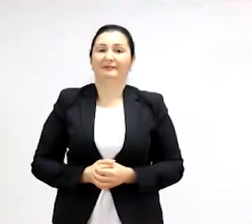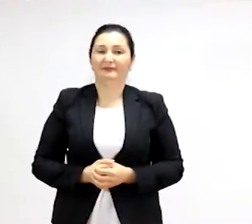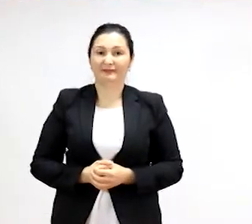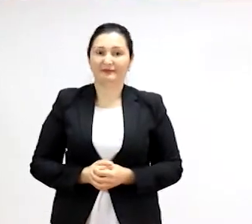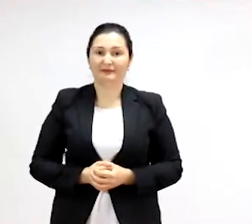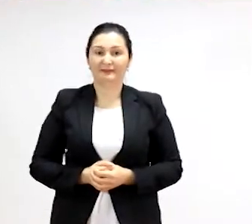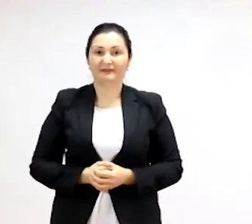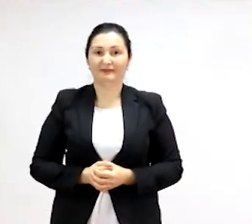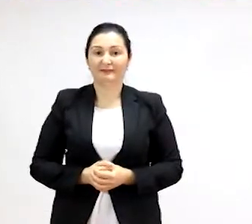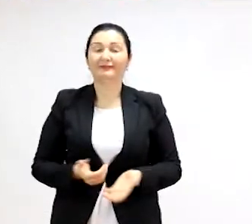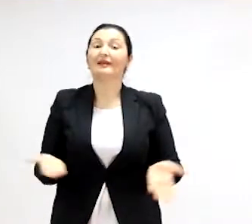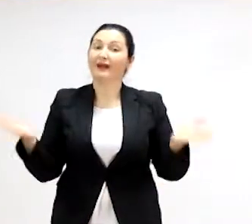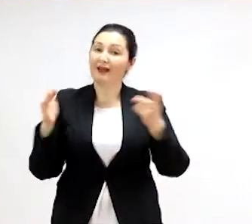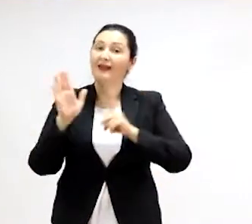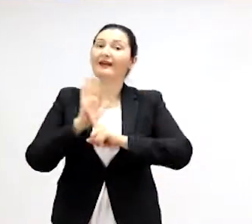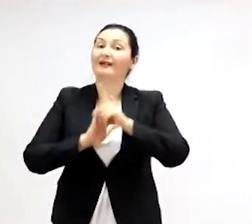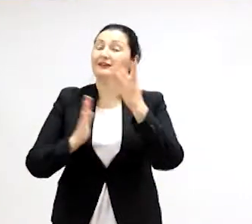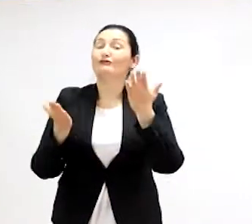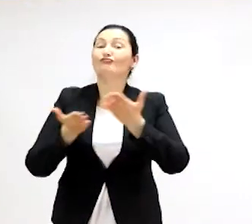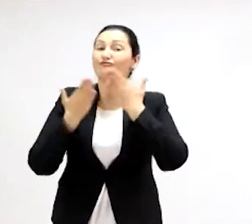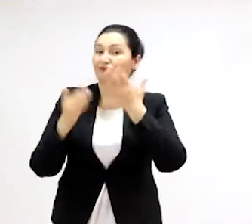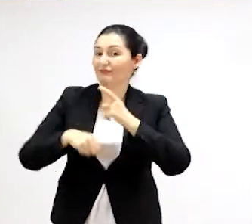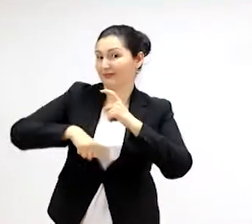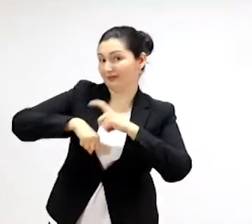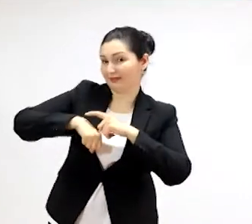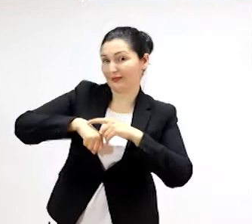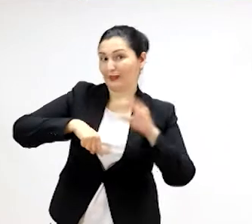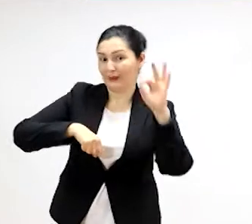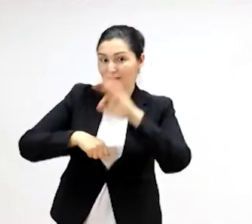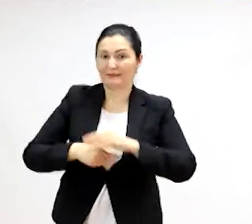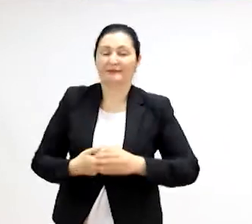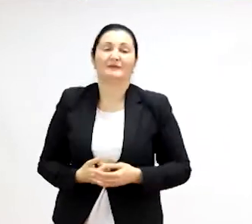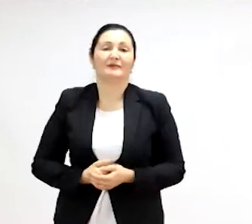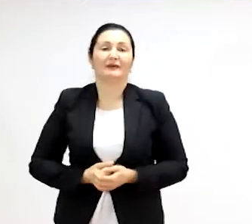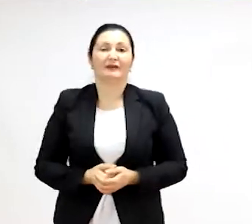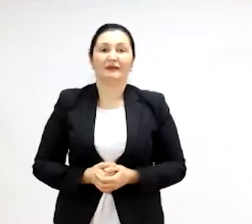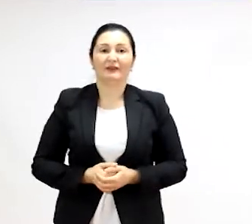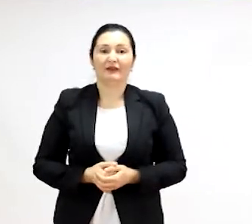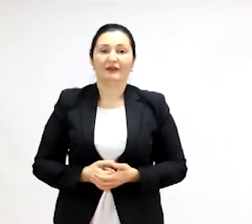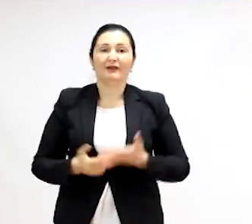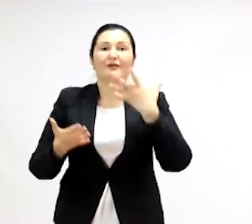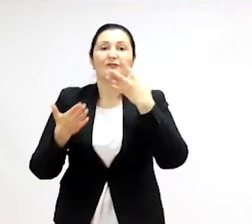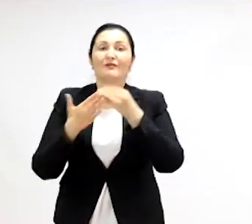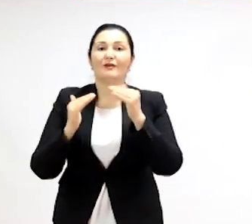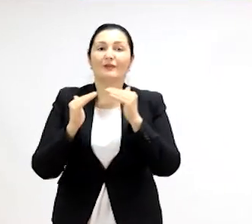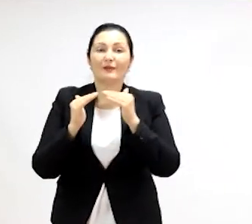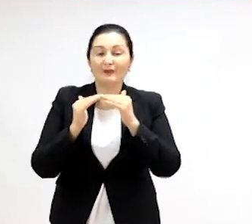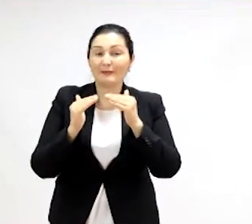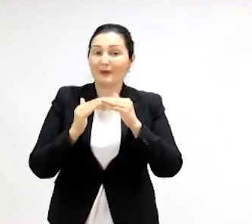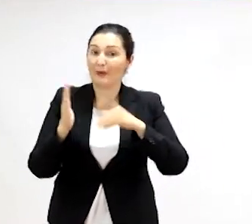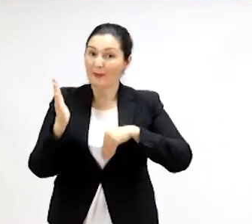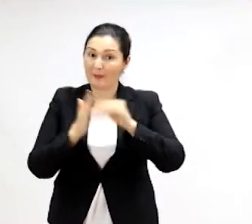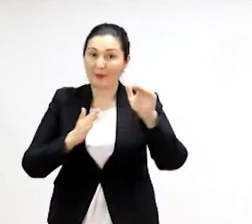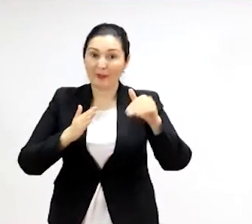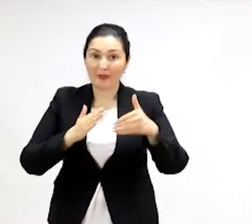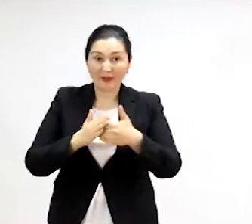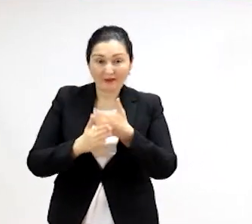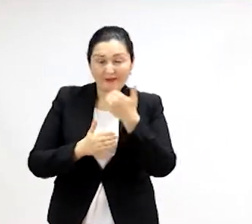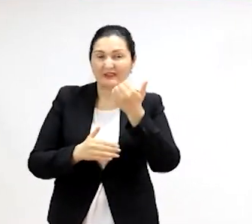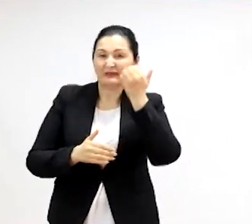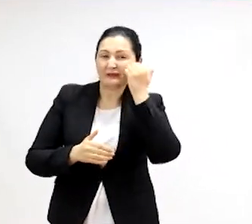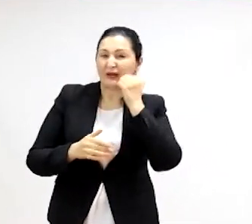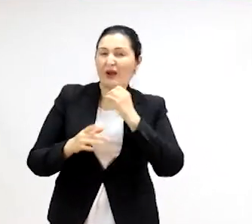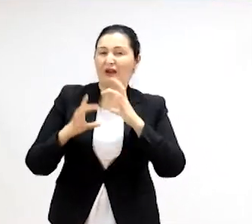Акнун биёед китоби соатро хонем. Соҳиби хона соати нав хариду, кӯҳнаро